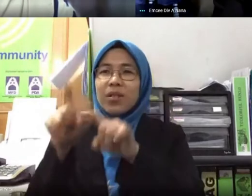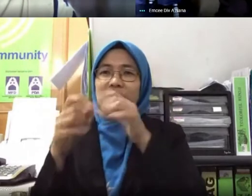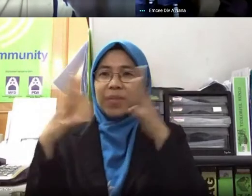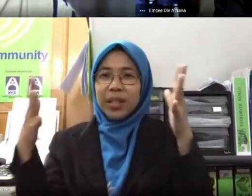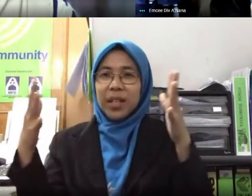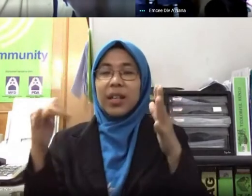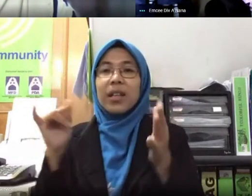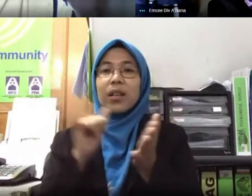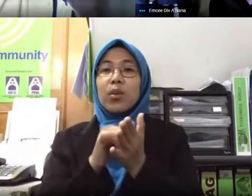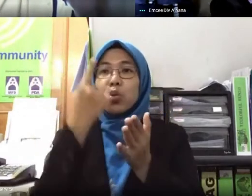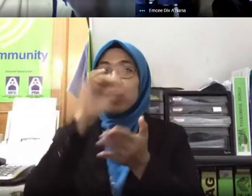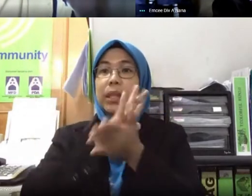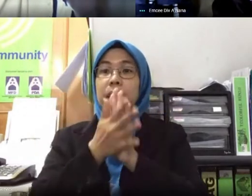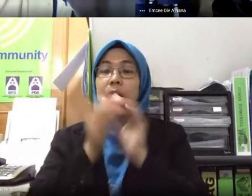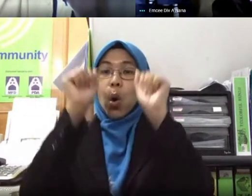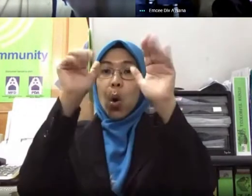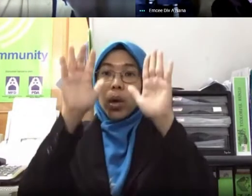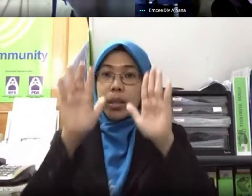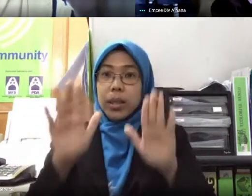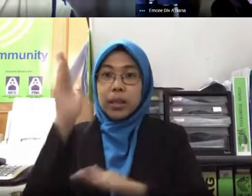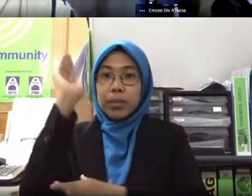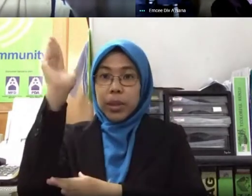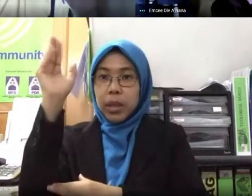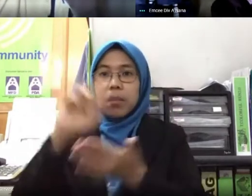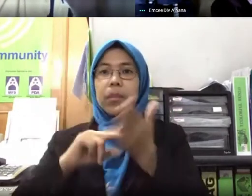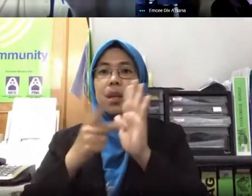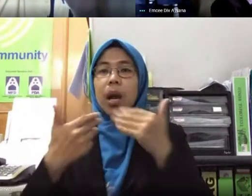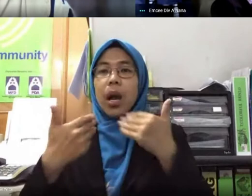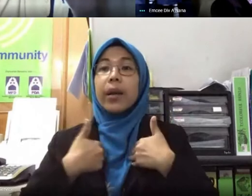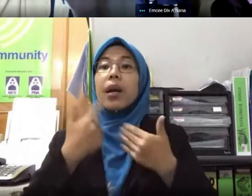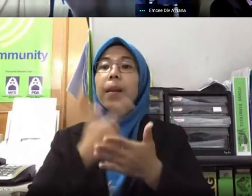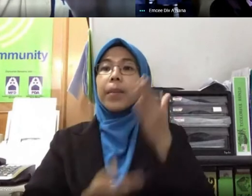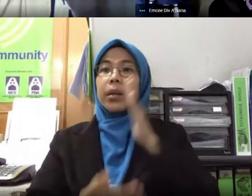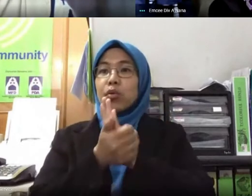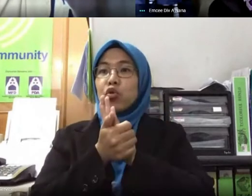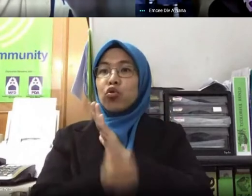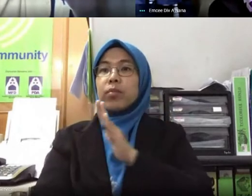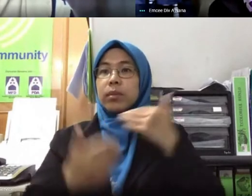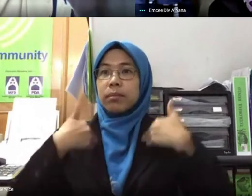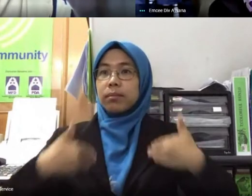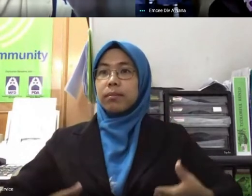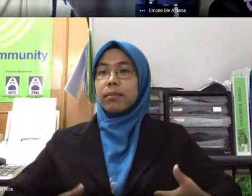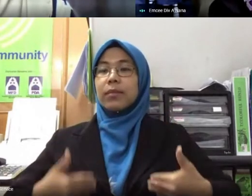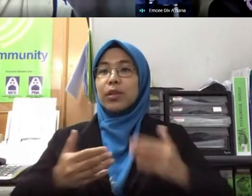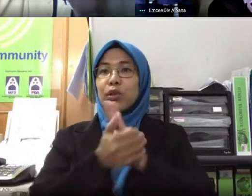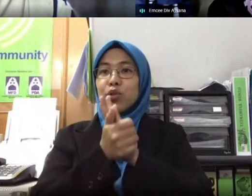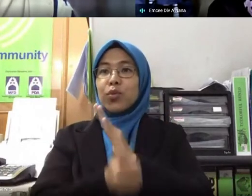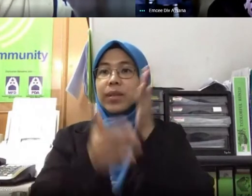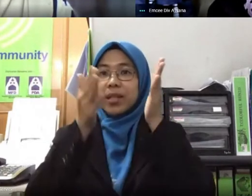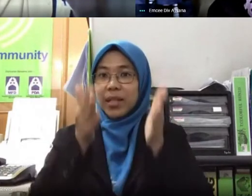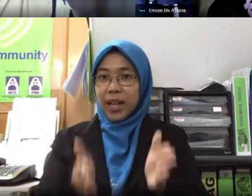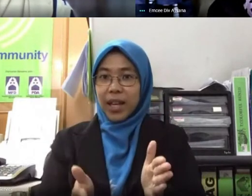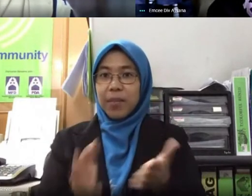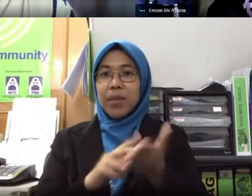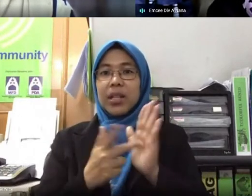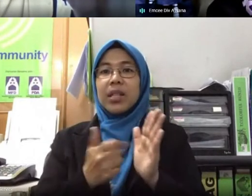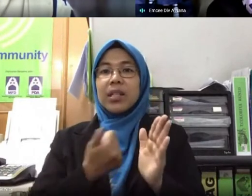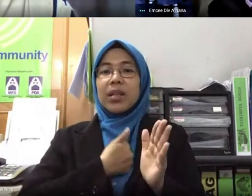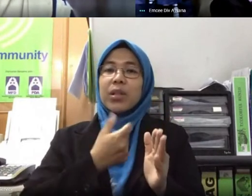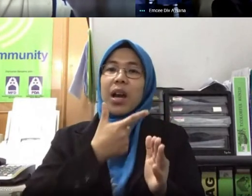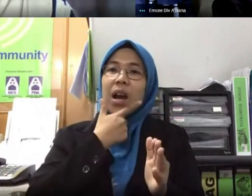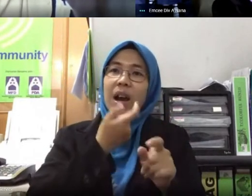So salah satu untuk menjadi awesome speaker ialah ada humor skill. Tadi at least kita kena ada kan sisi lawak tu